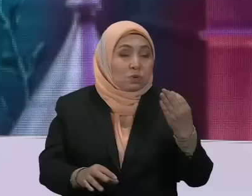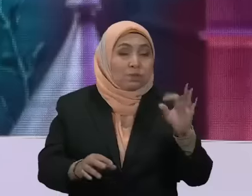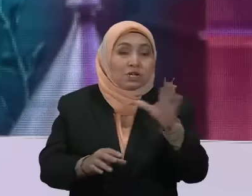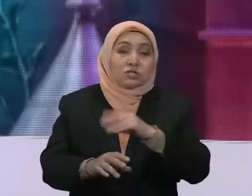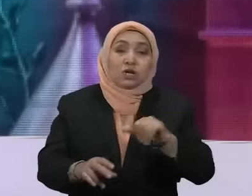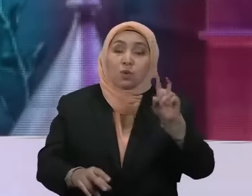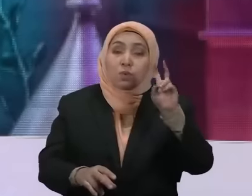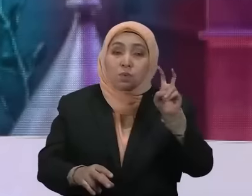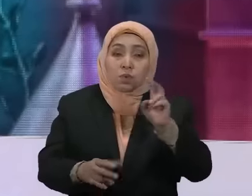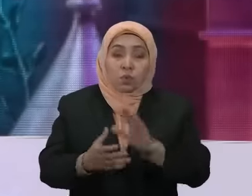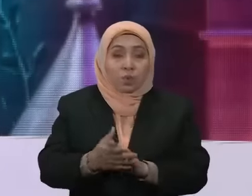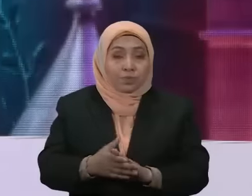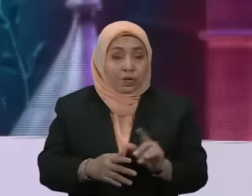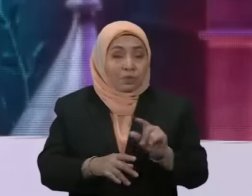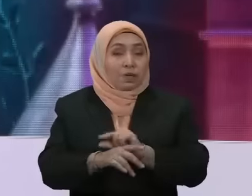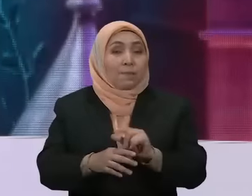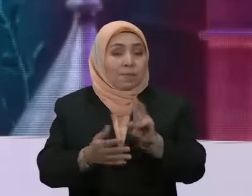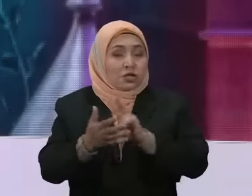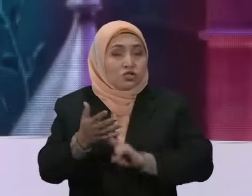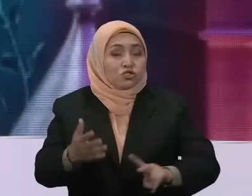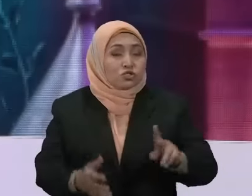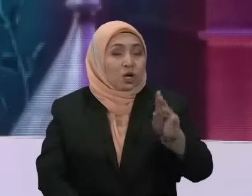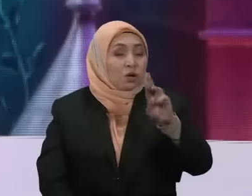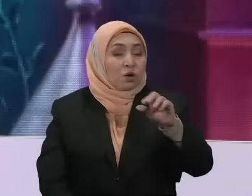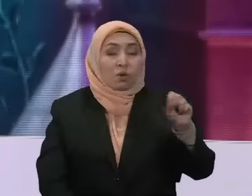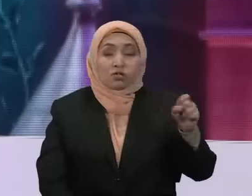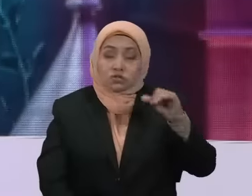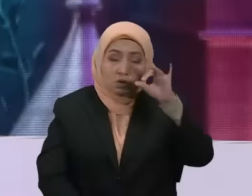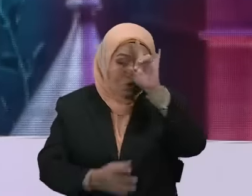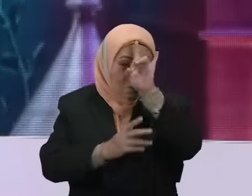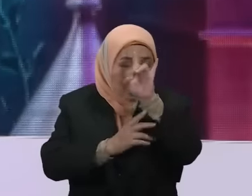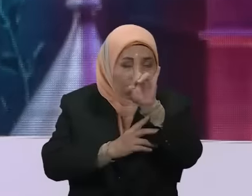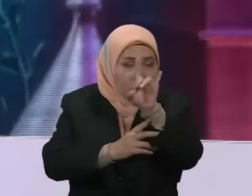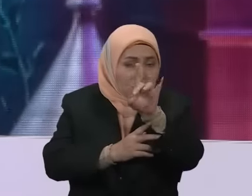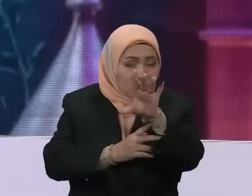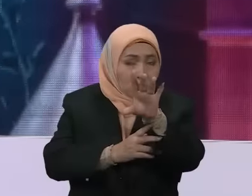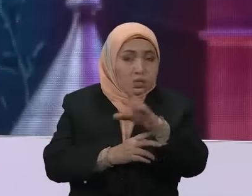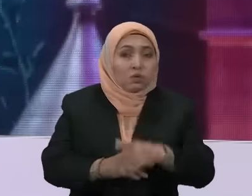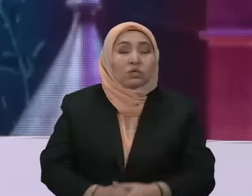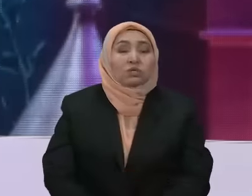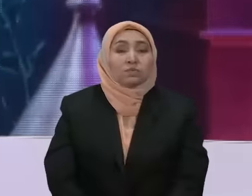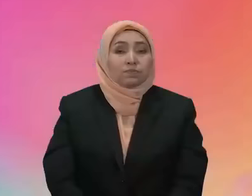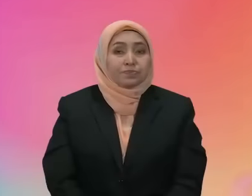20 menggunakan bacaan ras insya-Allah. Auzubillahi minasyaitonirrajim.